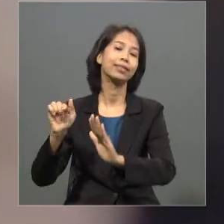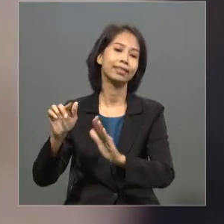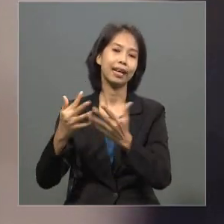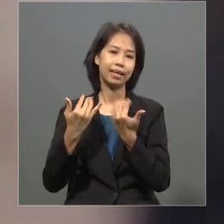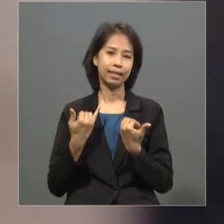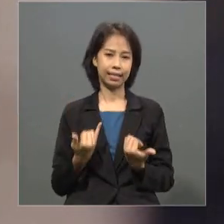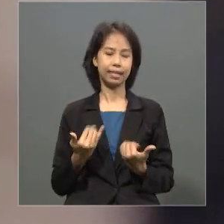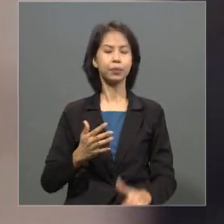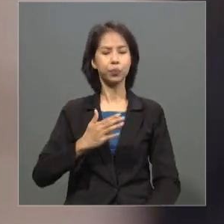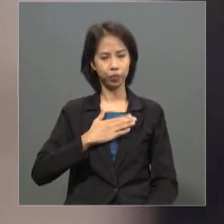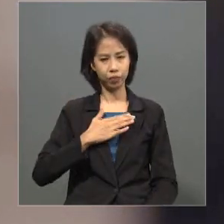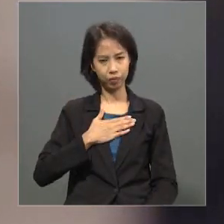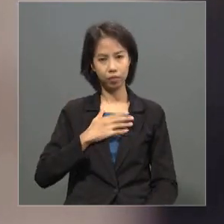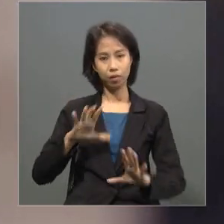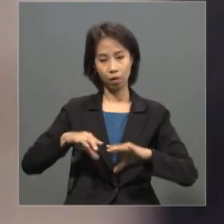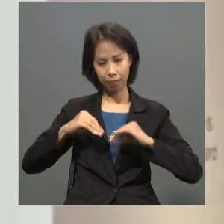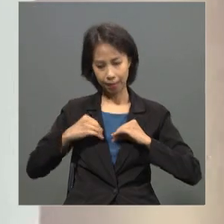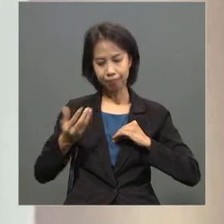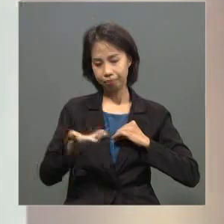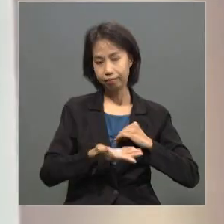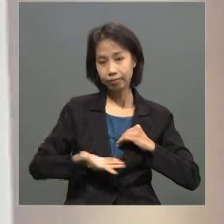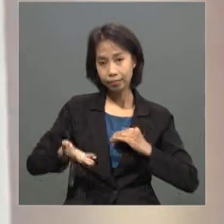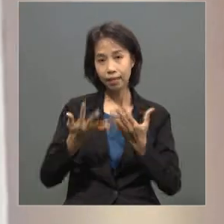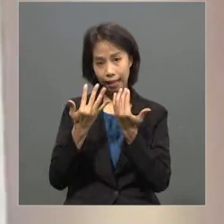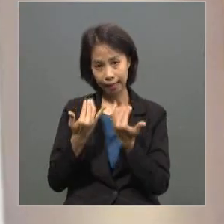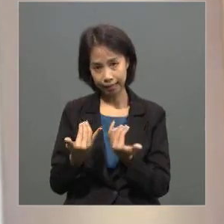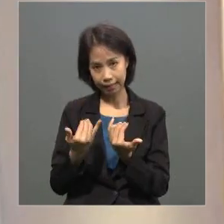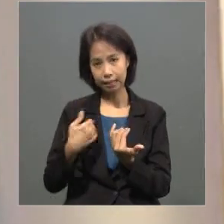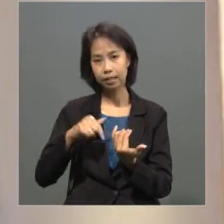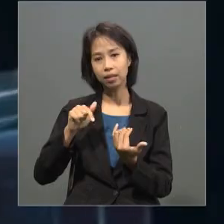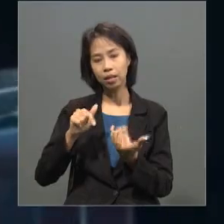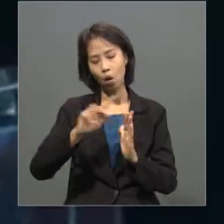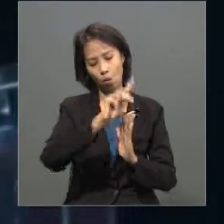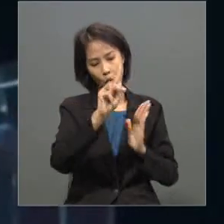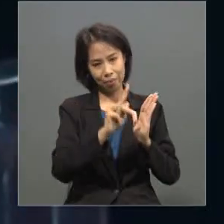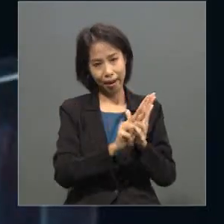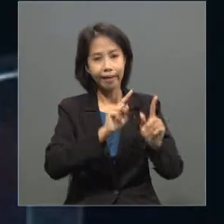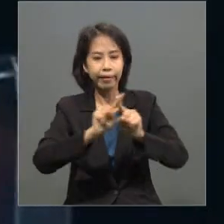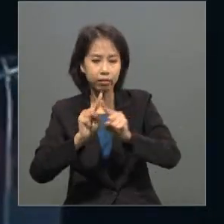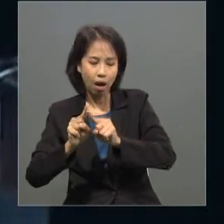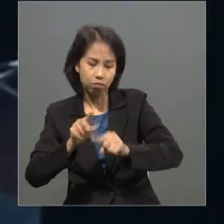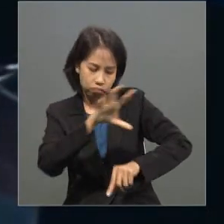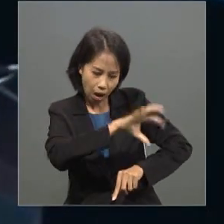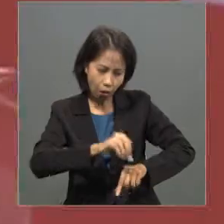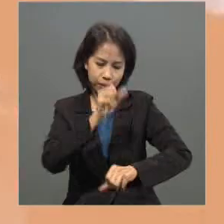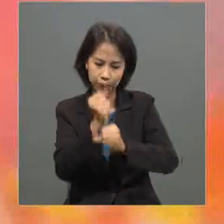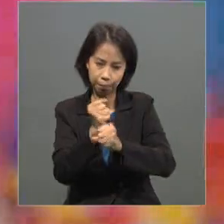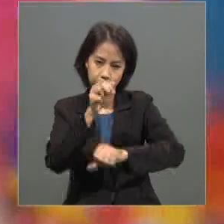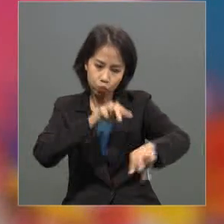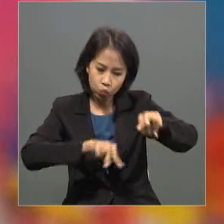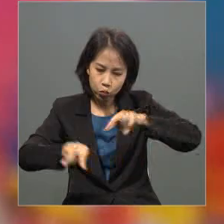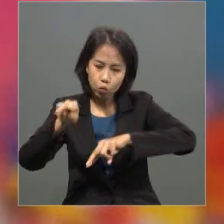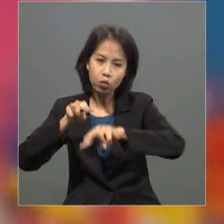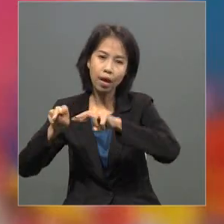สคบรับเรื่องร้องเรียนจากผู้เสียหายและสั่งการให้สคบใช้กฎหมายที่เกี่ยวข้องเข้าตรวจสอบอย่างรัดกุ่มเช่น